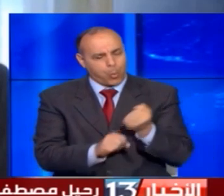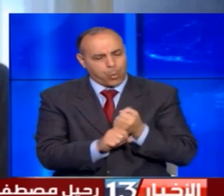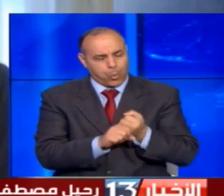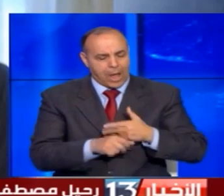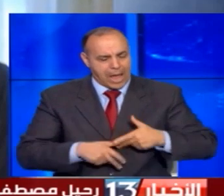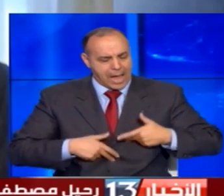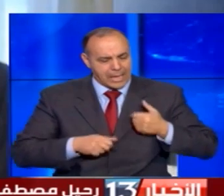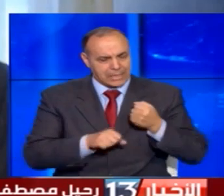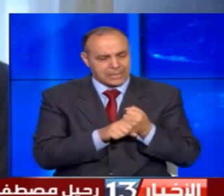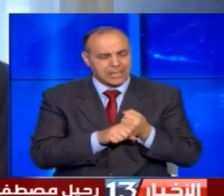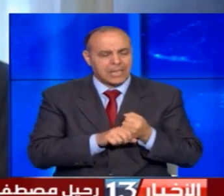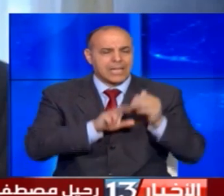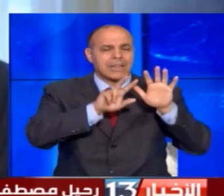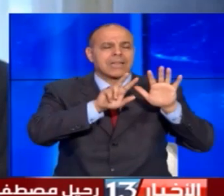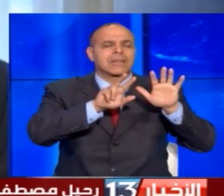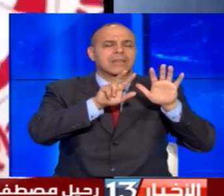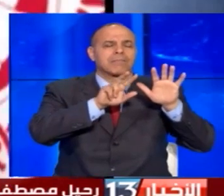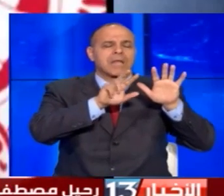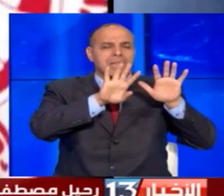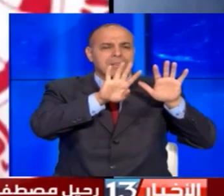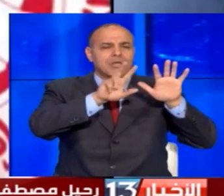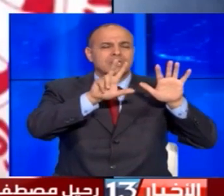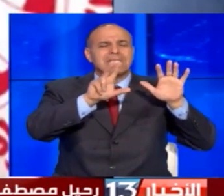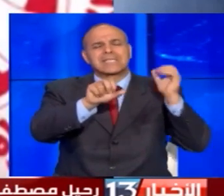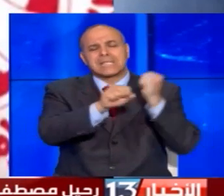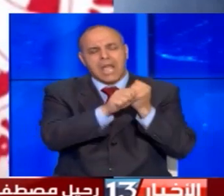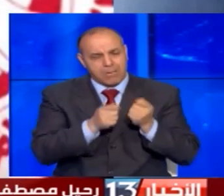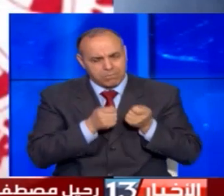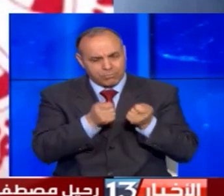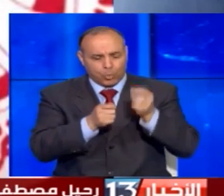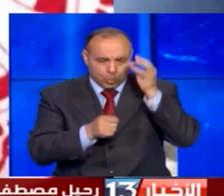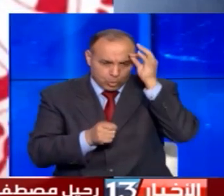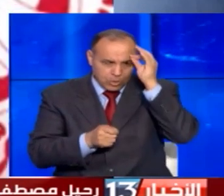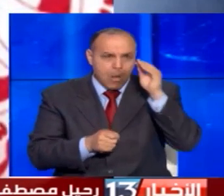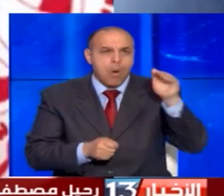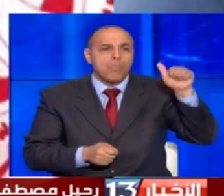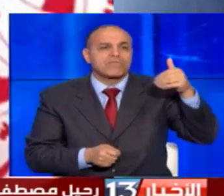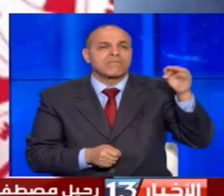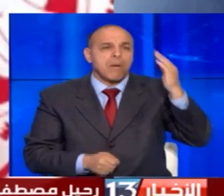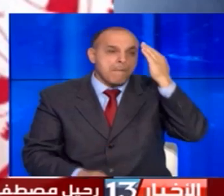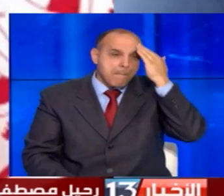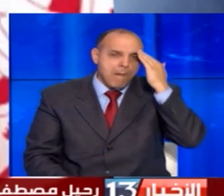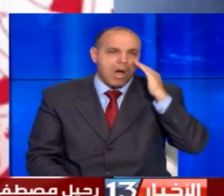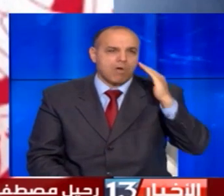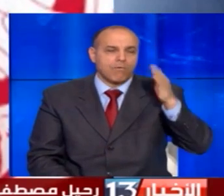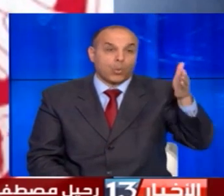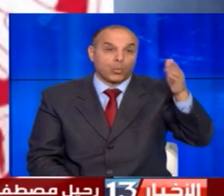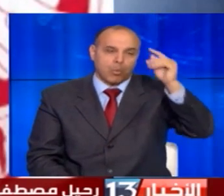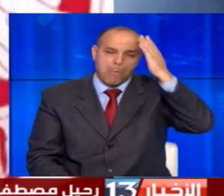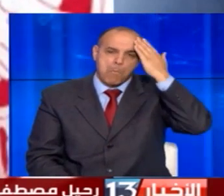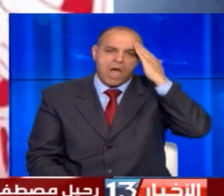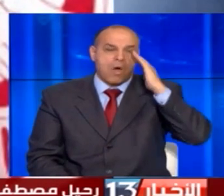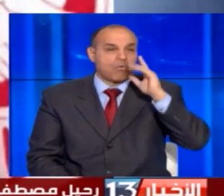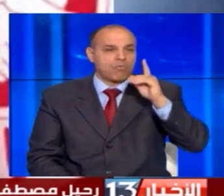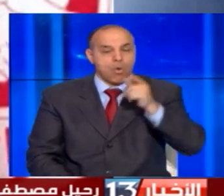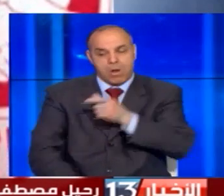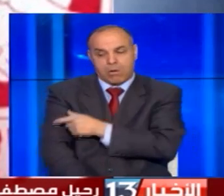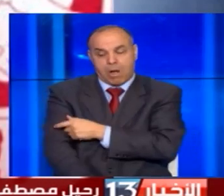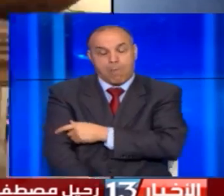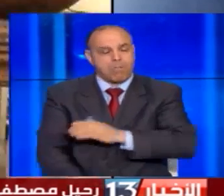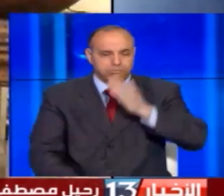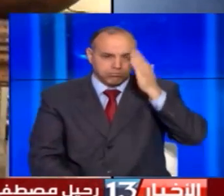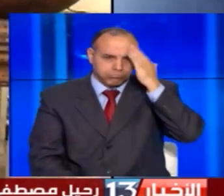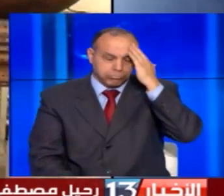عمره 98 الكثير والكثير. مصطفى الفيلالي الوطني بامتياز والنقابي حد